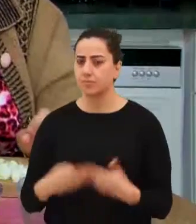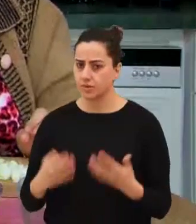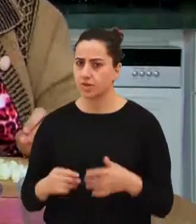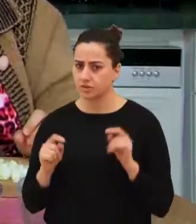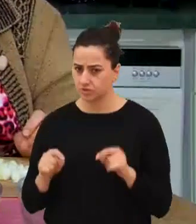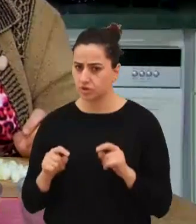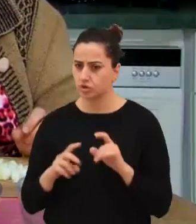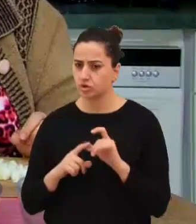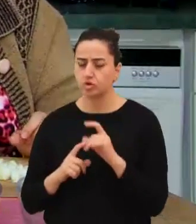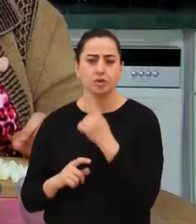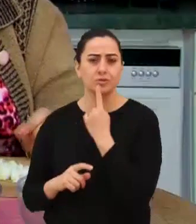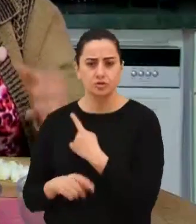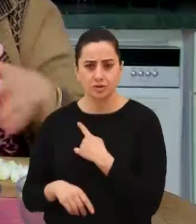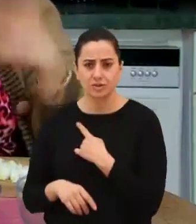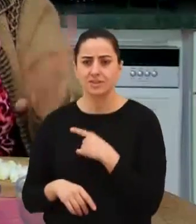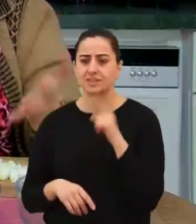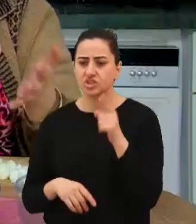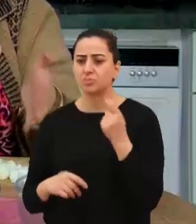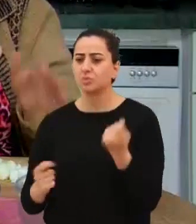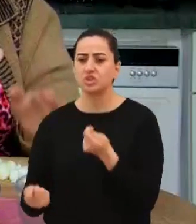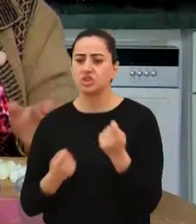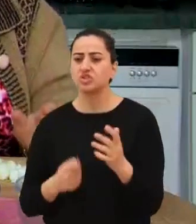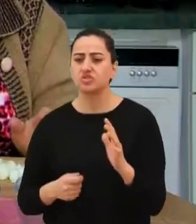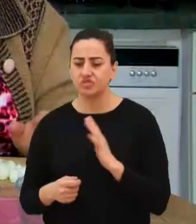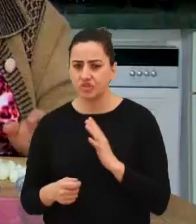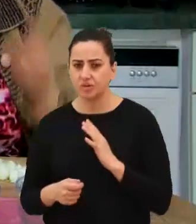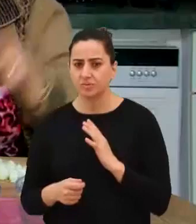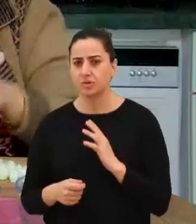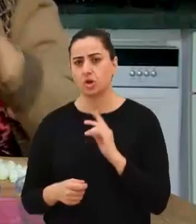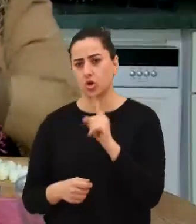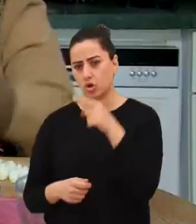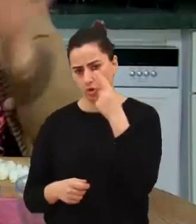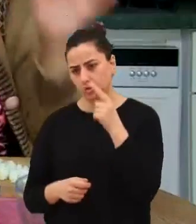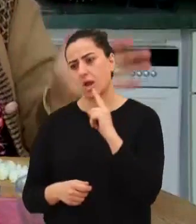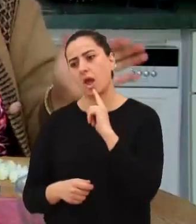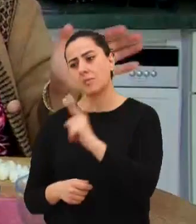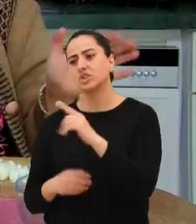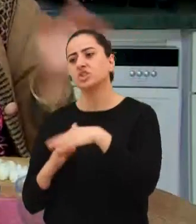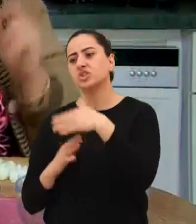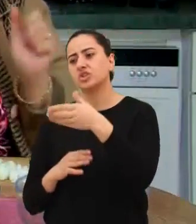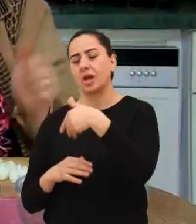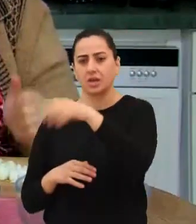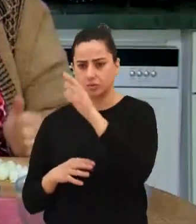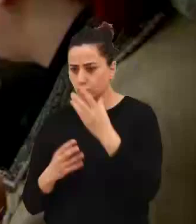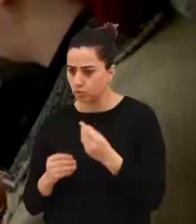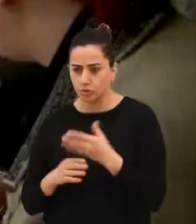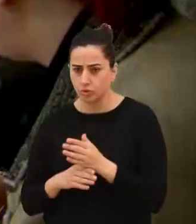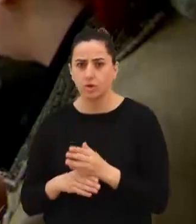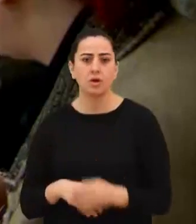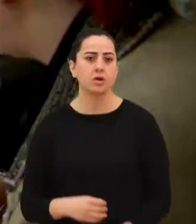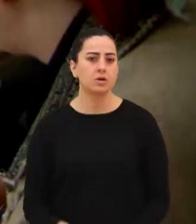Şimdi Şükrü Bağ dedi ki sizin bir işiniz varmış. O yüzden siz onu dışarı yollamışsınız. Doğru mu değil mi?